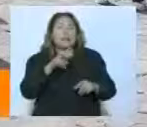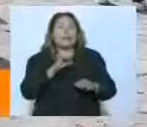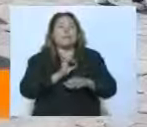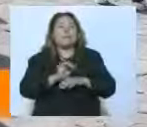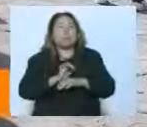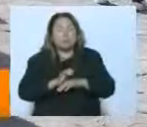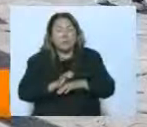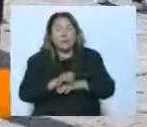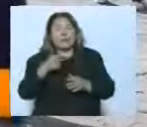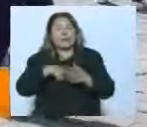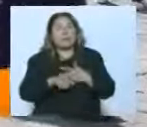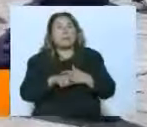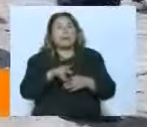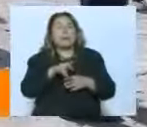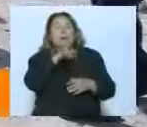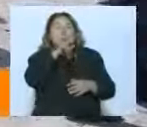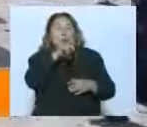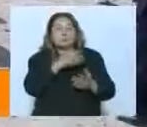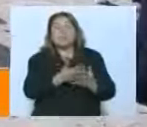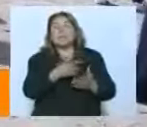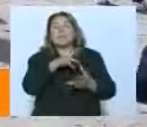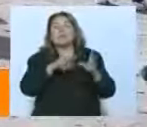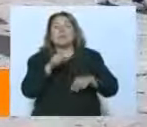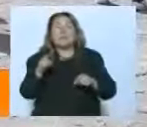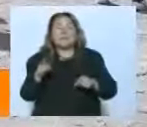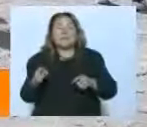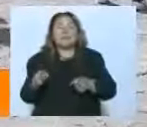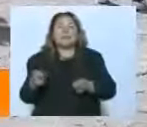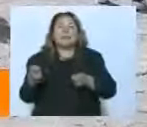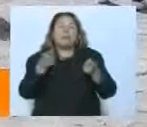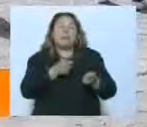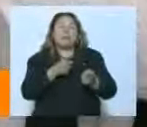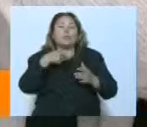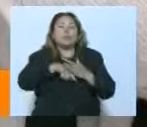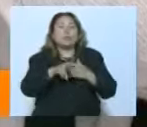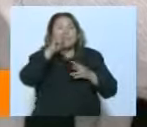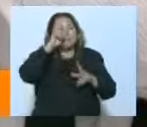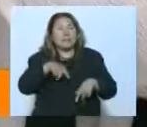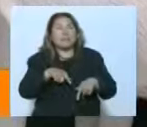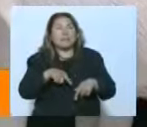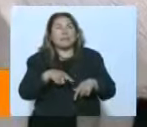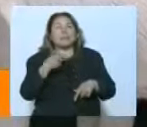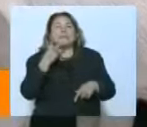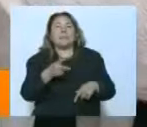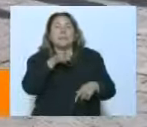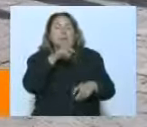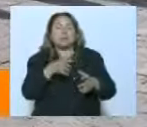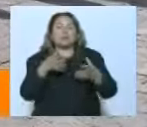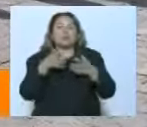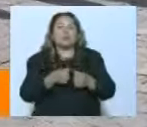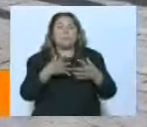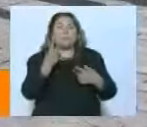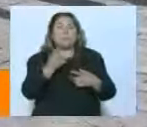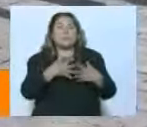жатыр. Оны біздің Маңғыстаудан басқа облыстар есейде сатып алып кетіп жатқан, бірақ оны ешкім білмейді. Екі ешкі ұстаса бір